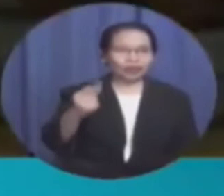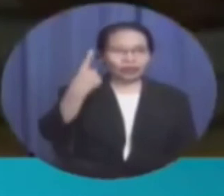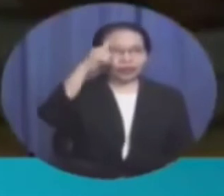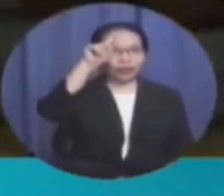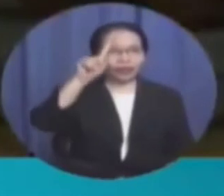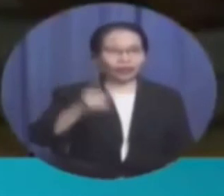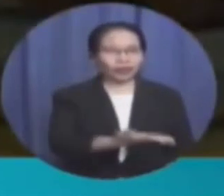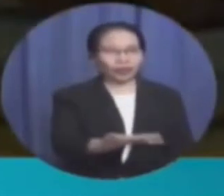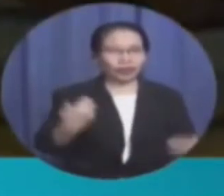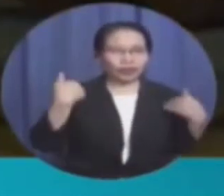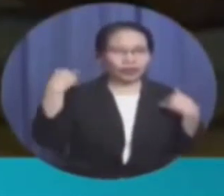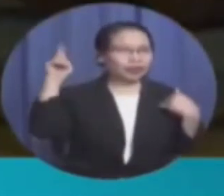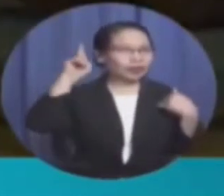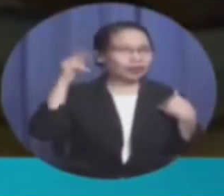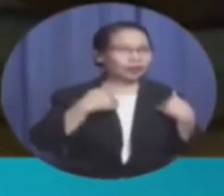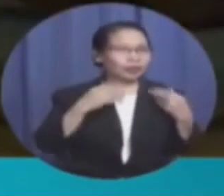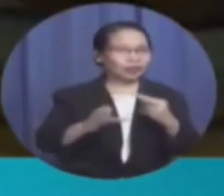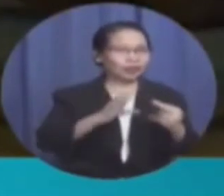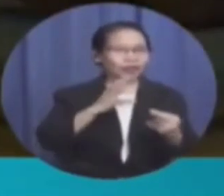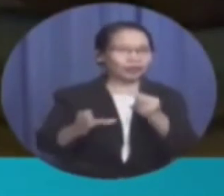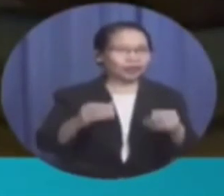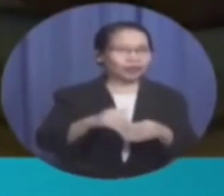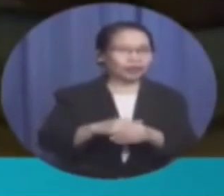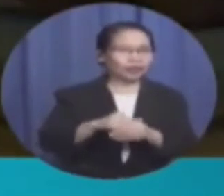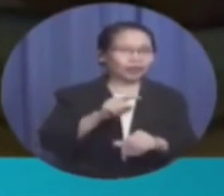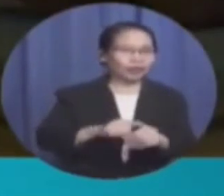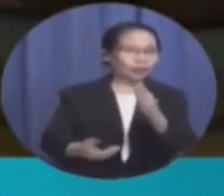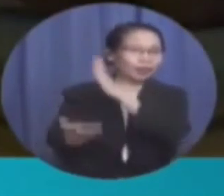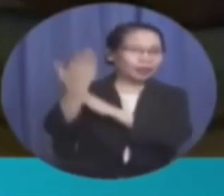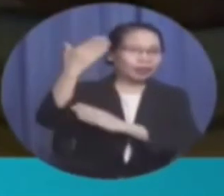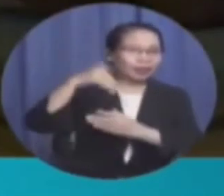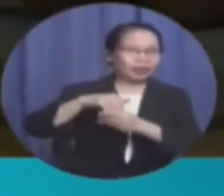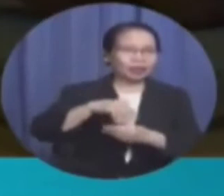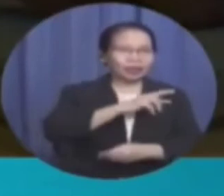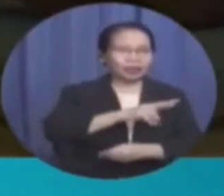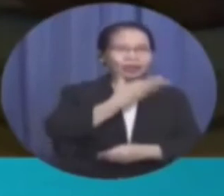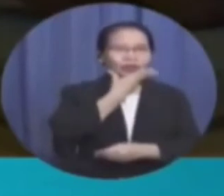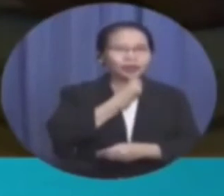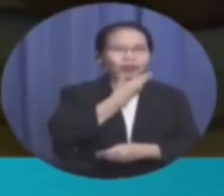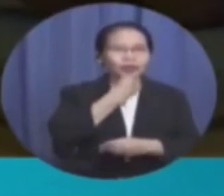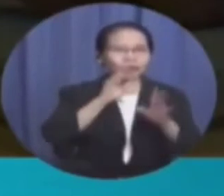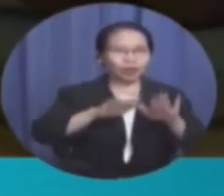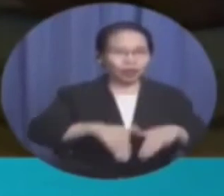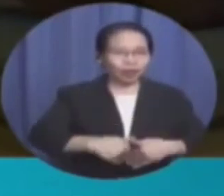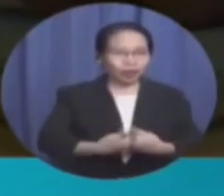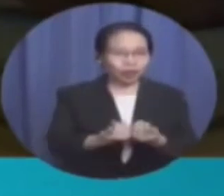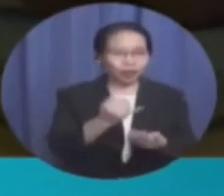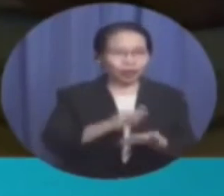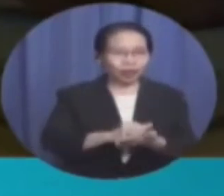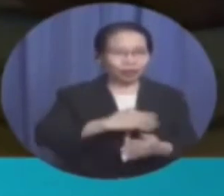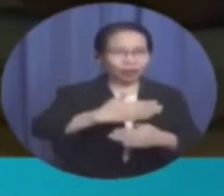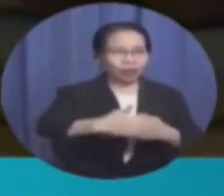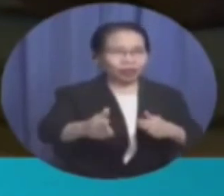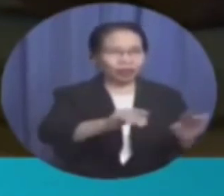Sapagkat inyong nabalitaan ang aking pamumuhay ng nakaraang panahon sa relihiyon ng mga Hudyo, kung